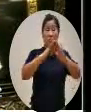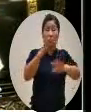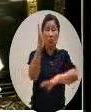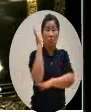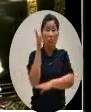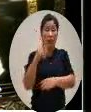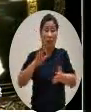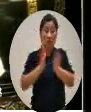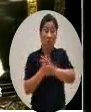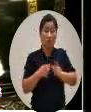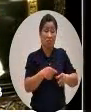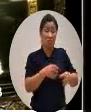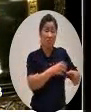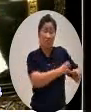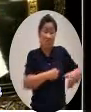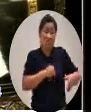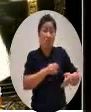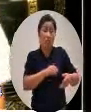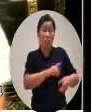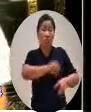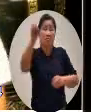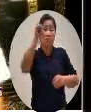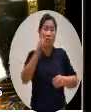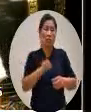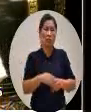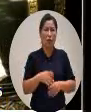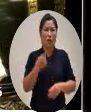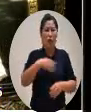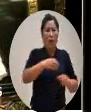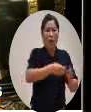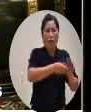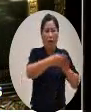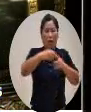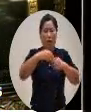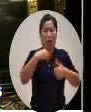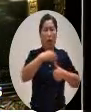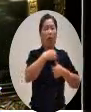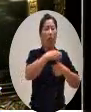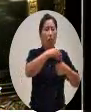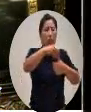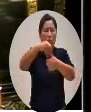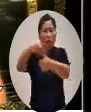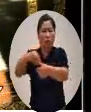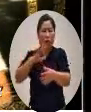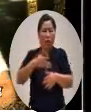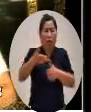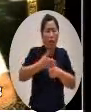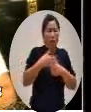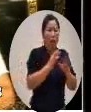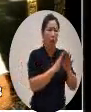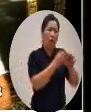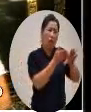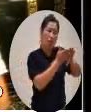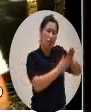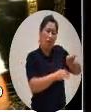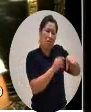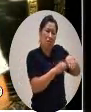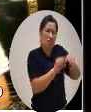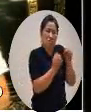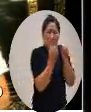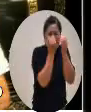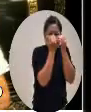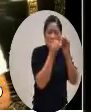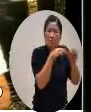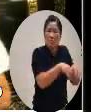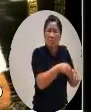公爲我們公爲我那副最我就可以做小靠我們公是送